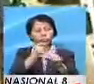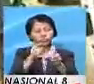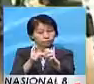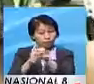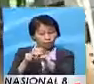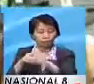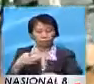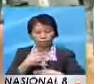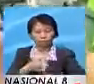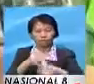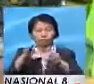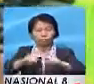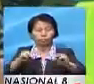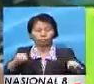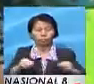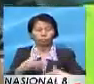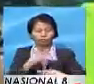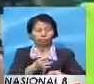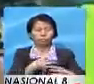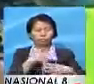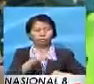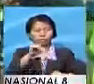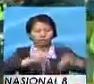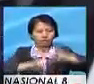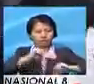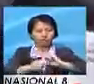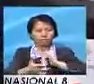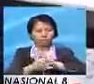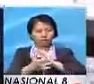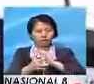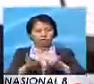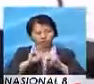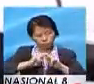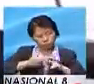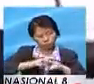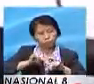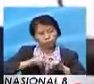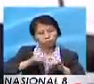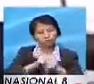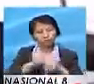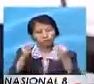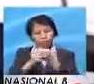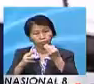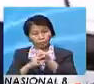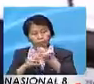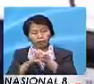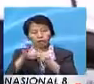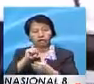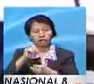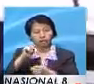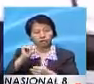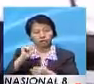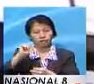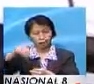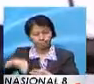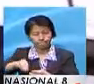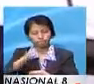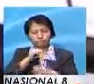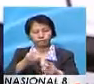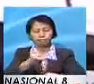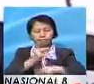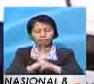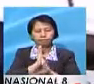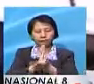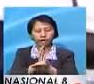menarik minat pelajar terhadap Bidang sains teknologi teraan dan matematik stam di samping membantu